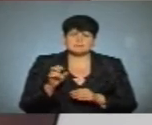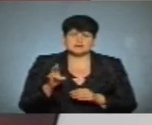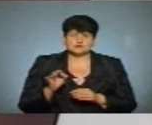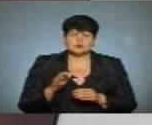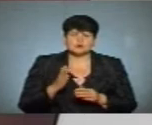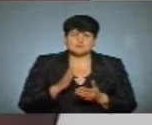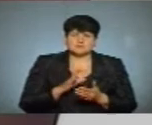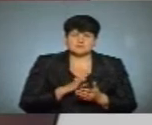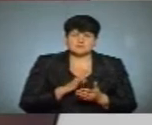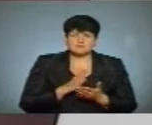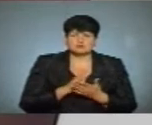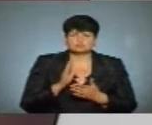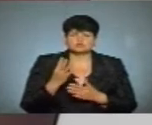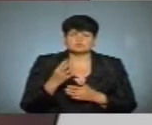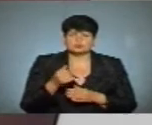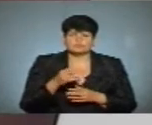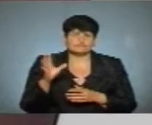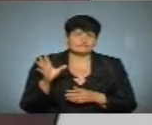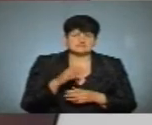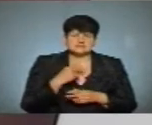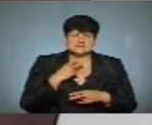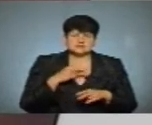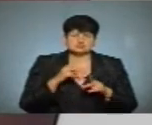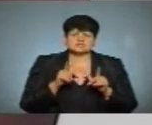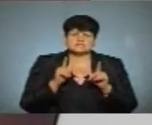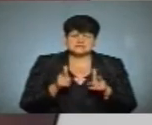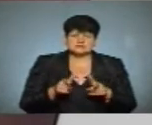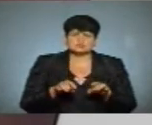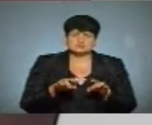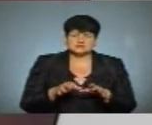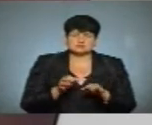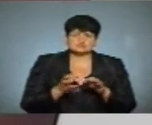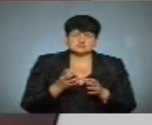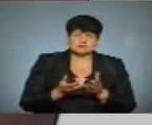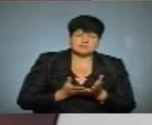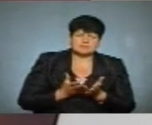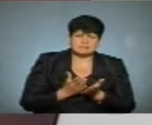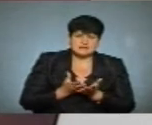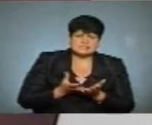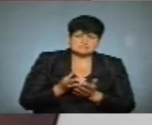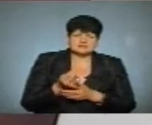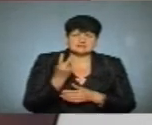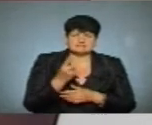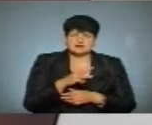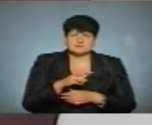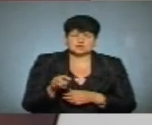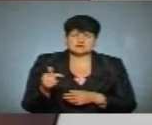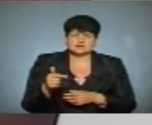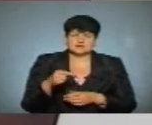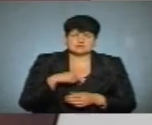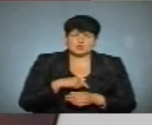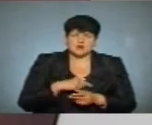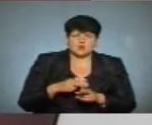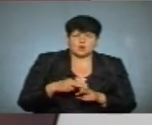покарання 4 роки. Усі засуджені, згідно із рішенням суду, мали сплатити ще 2 мільйони гривень моральної компенсації вдові загиблого